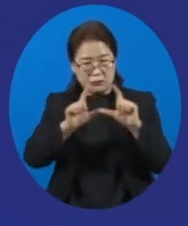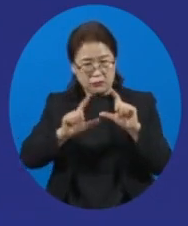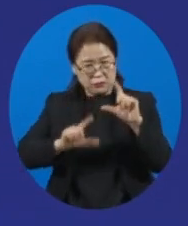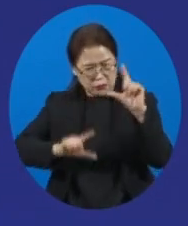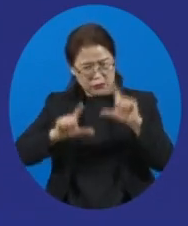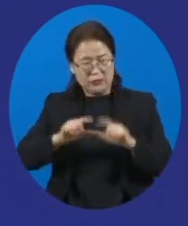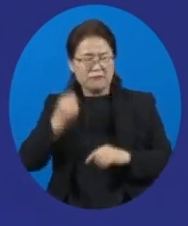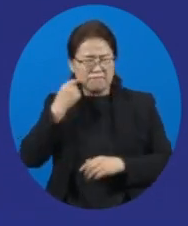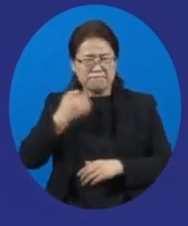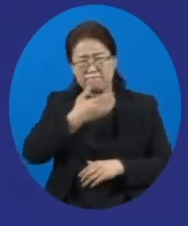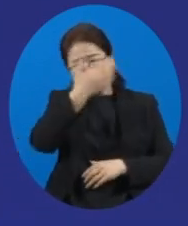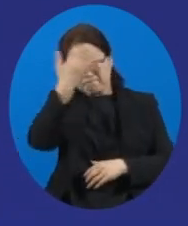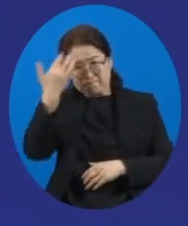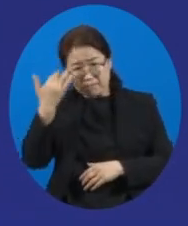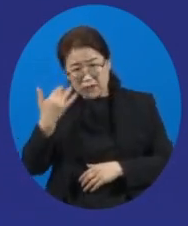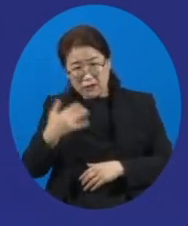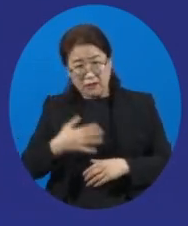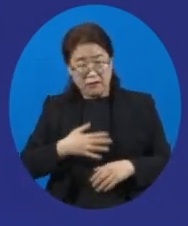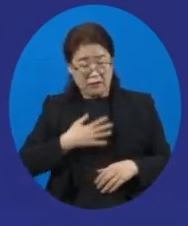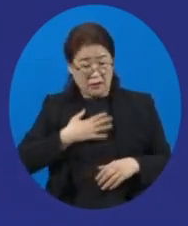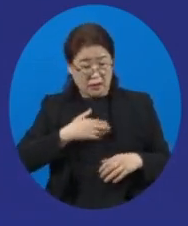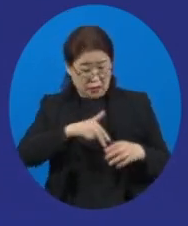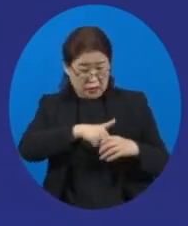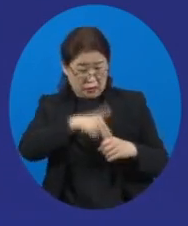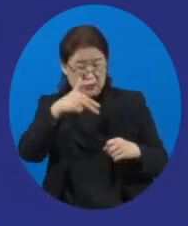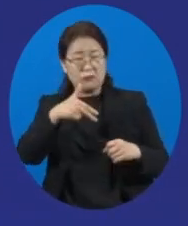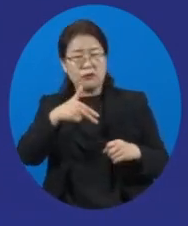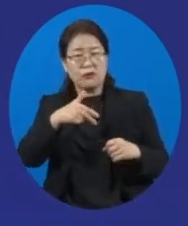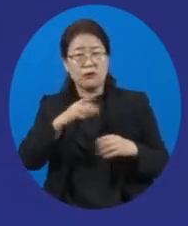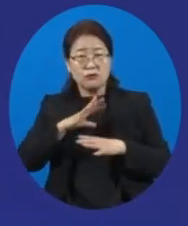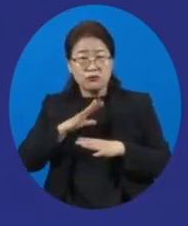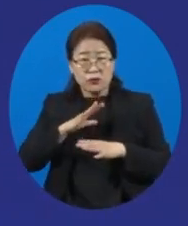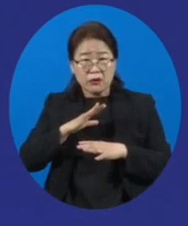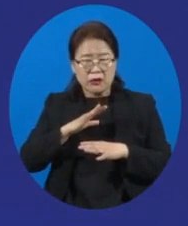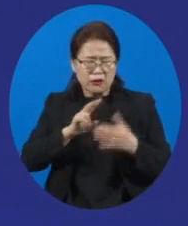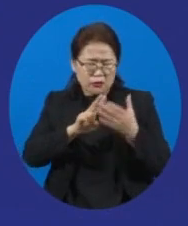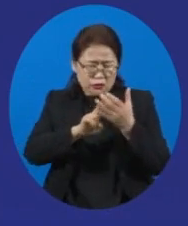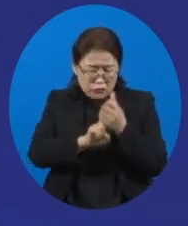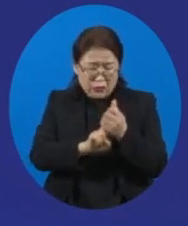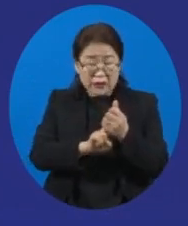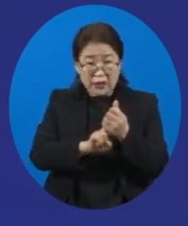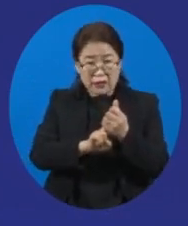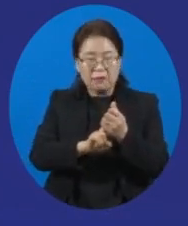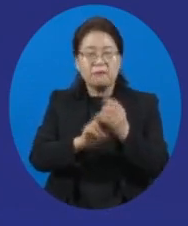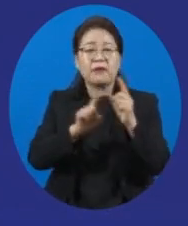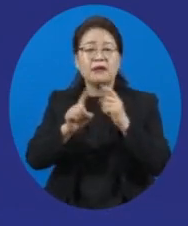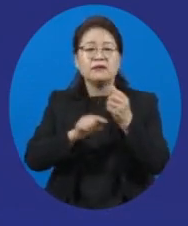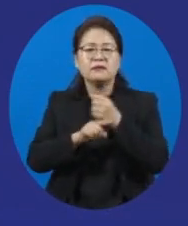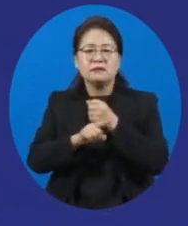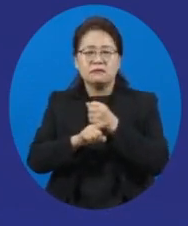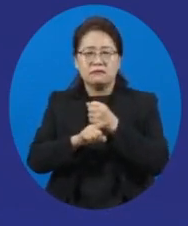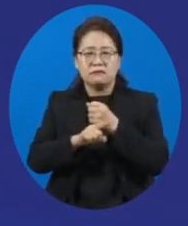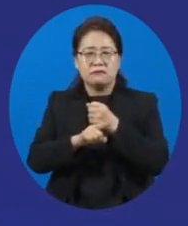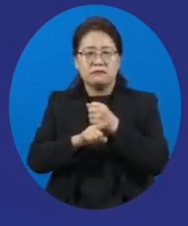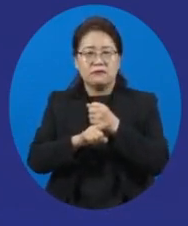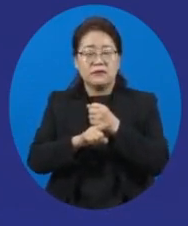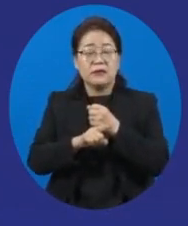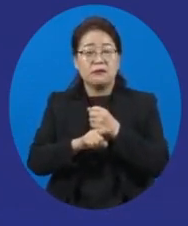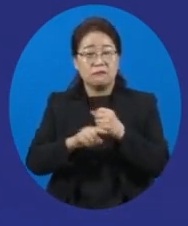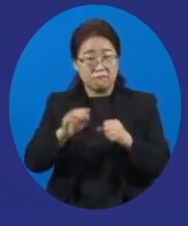그러므로 내가 벗었으므로 지금 두려워하여 숨었다라고 하는 이 말은 틀린 말입니다.